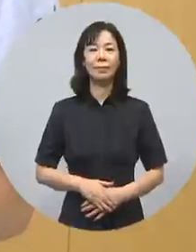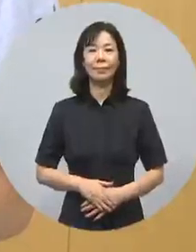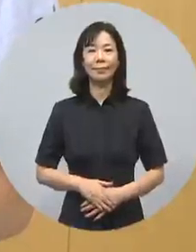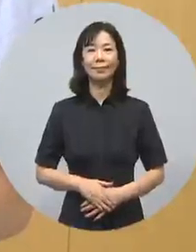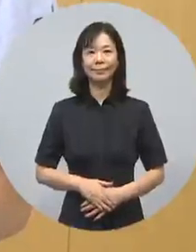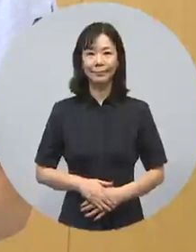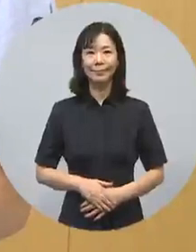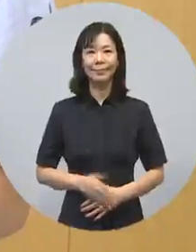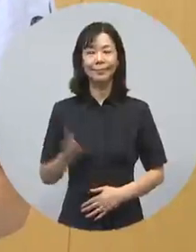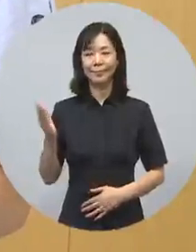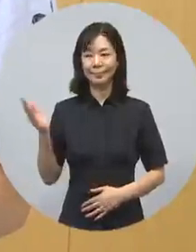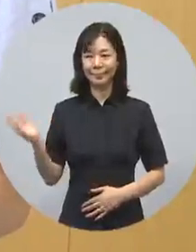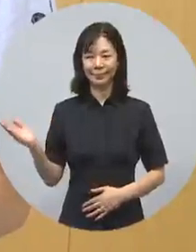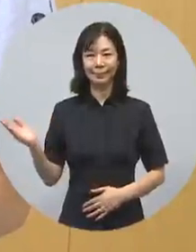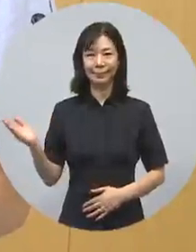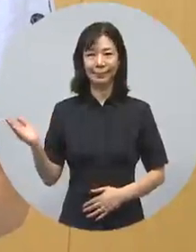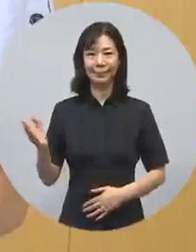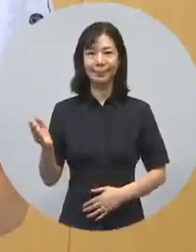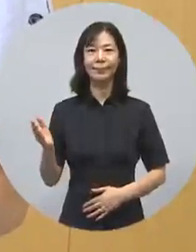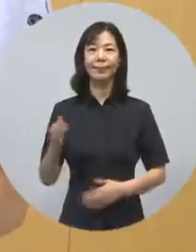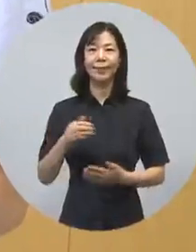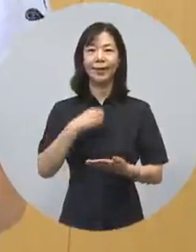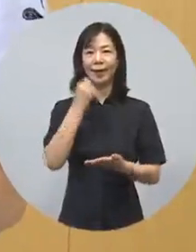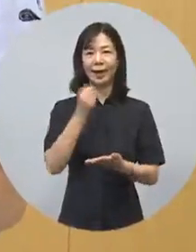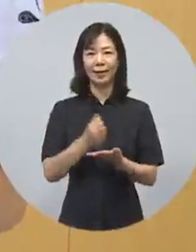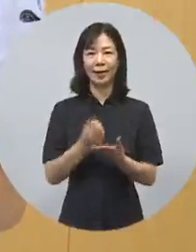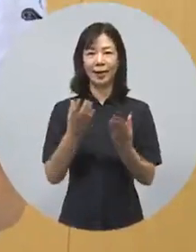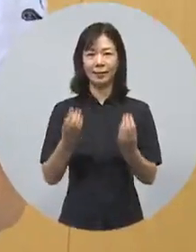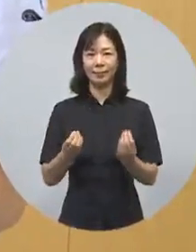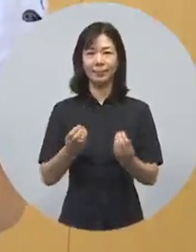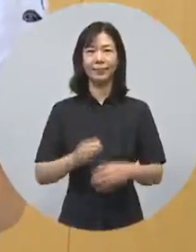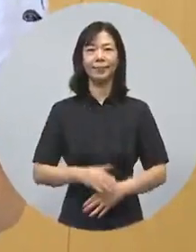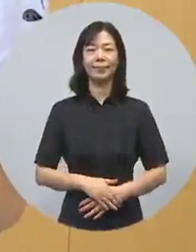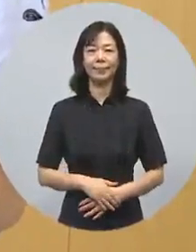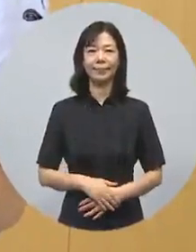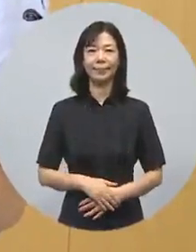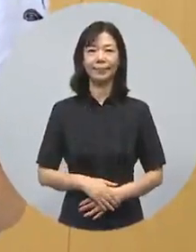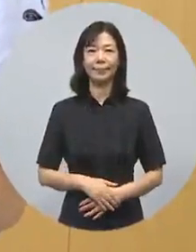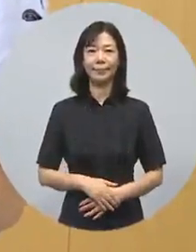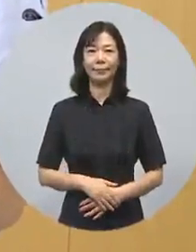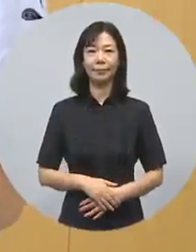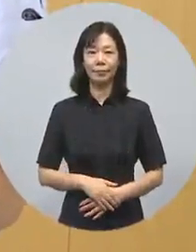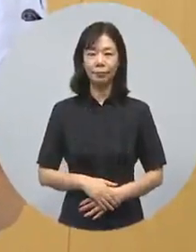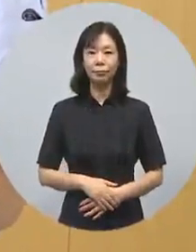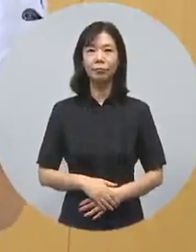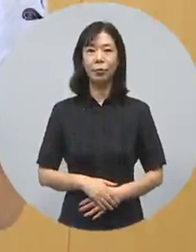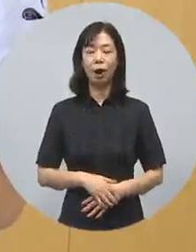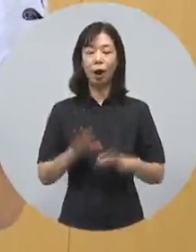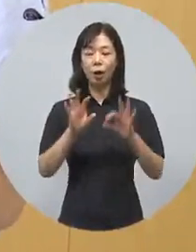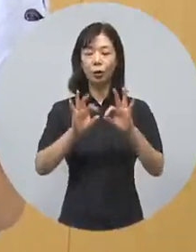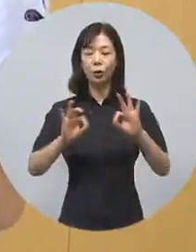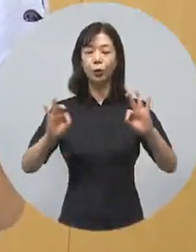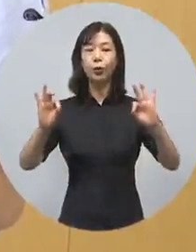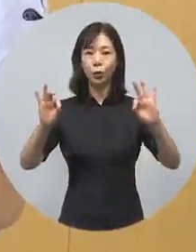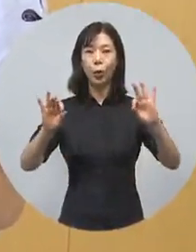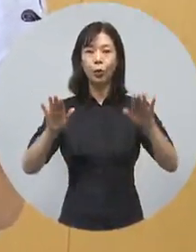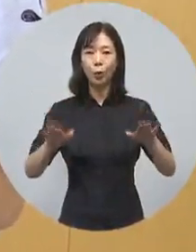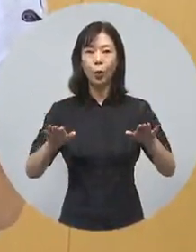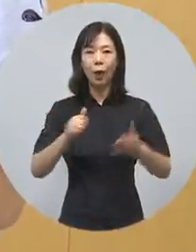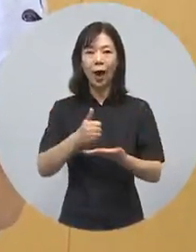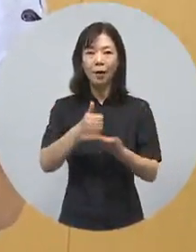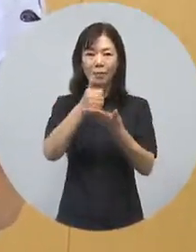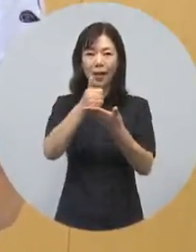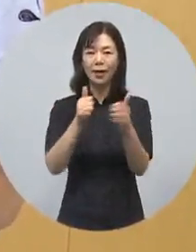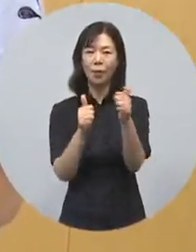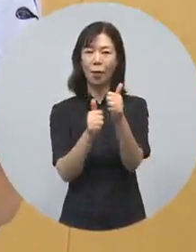これでシャキッとパリッときゅうりの春巻きの完成です。普段は副菜になることが多いきゅうりをメインのおかず